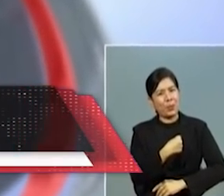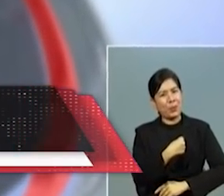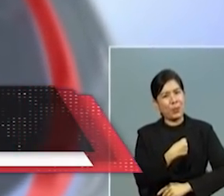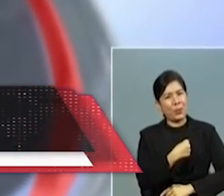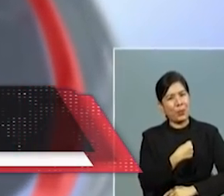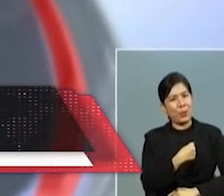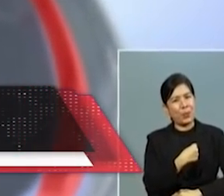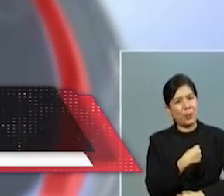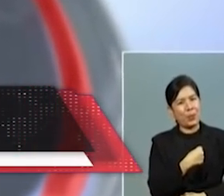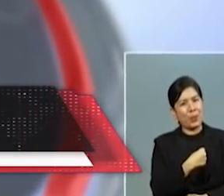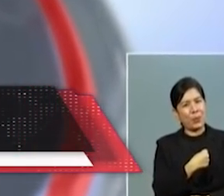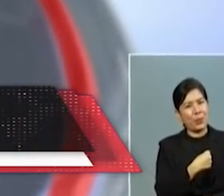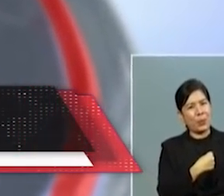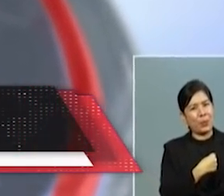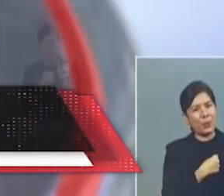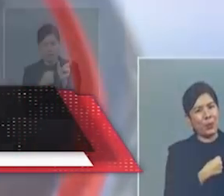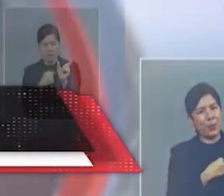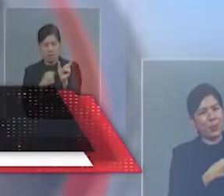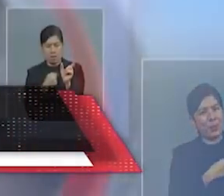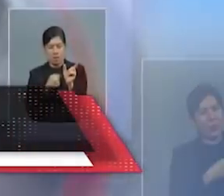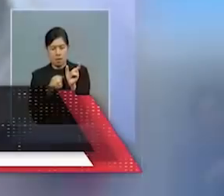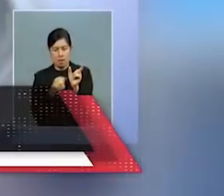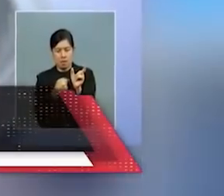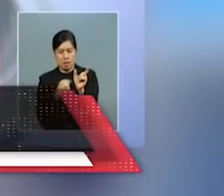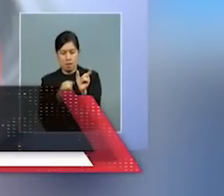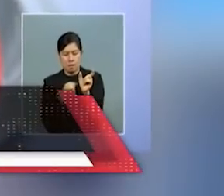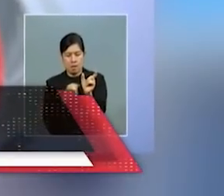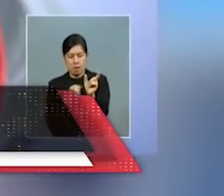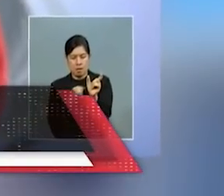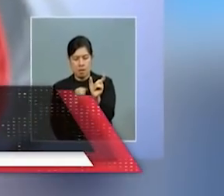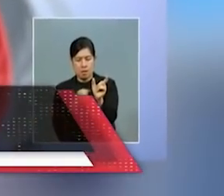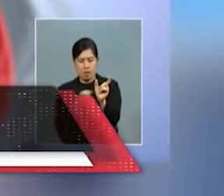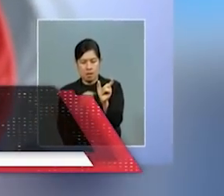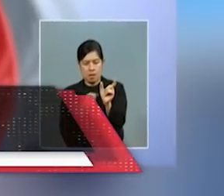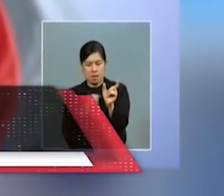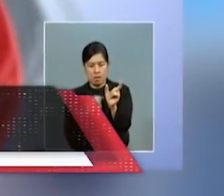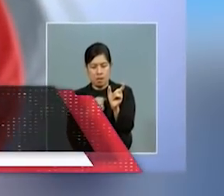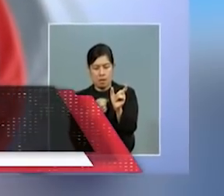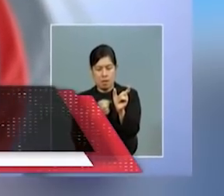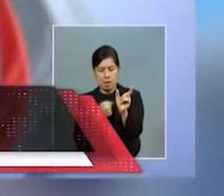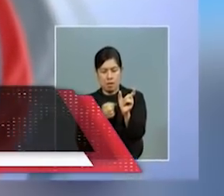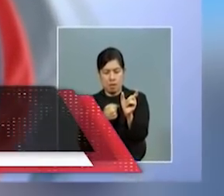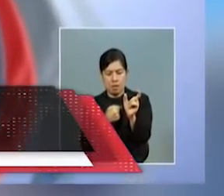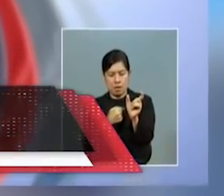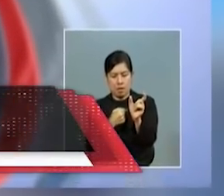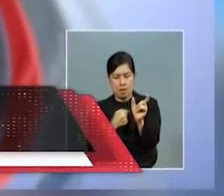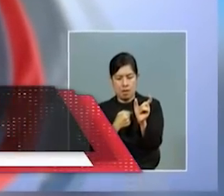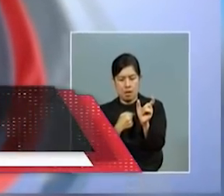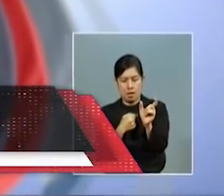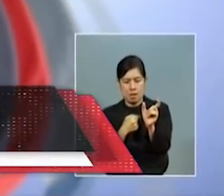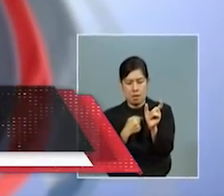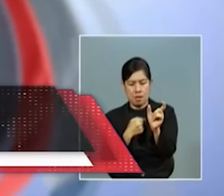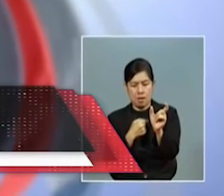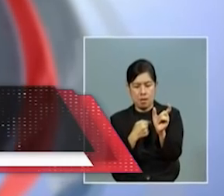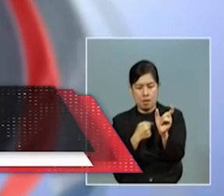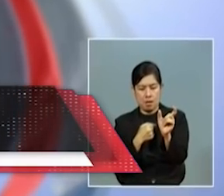ทะเบียนผ่านทางเว็บไซต์www.คนละครึ่ง.com ระหว่างเวลา 6:00 น.ถึง 23:00 น.ซึ่งหลังจากเปิดให้ลงทะเบียน